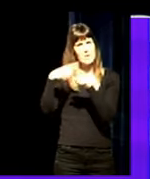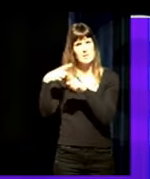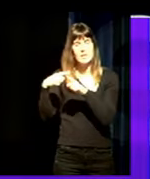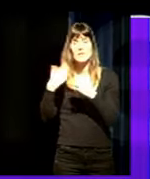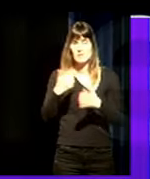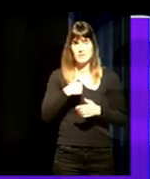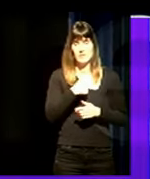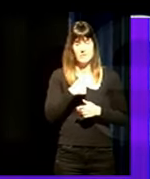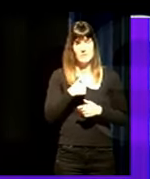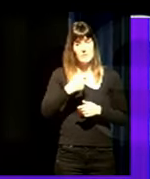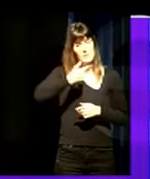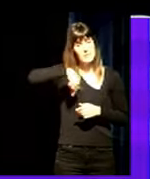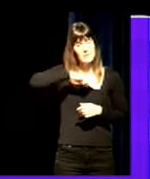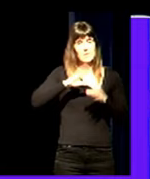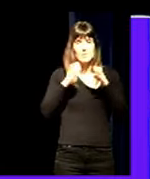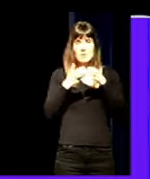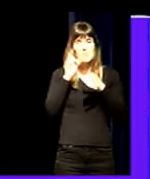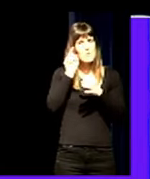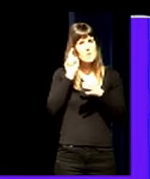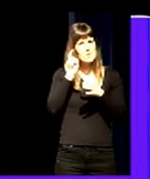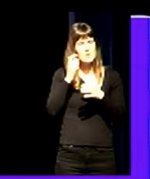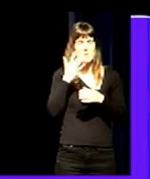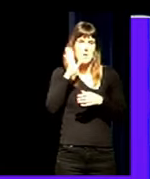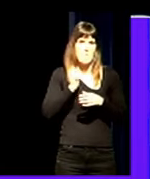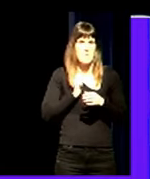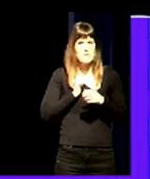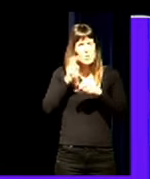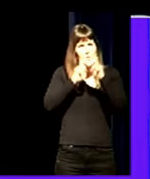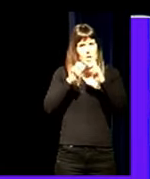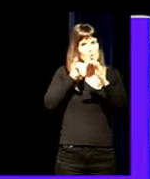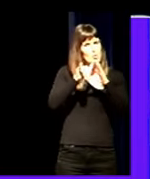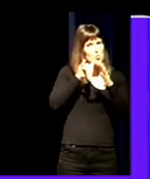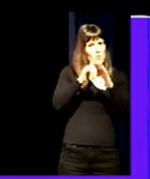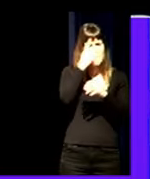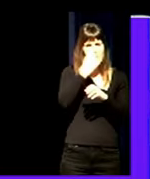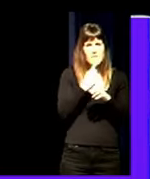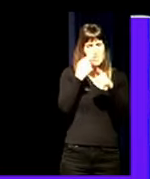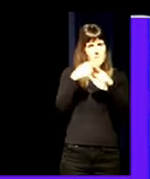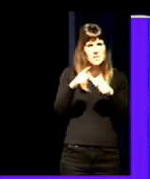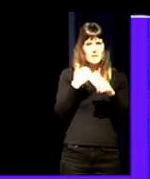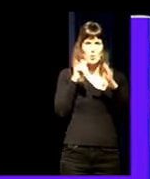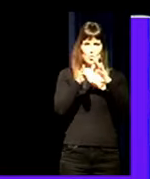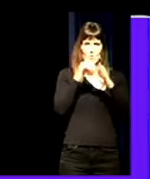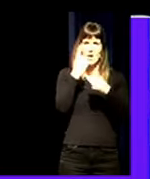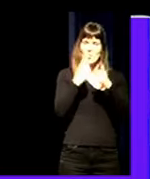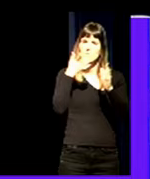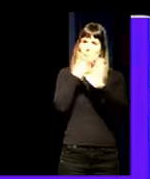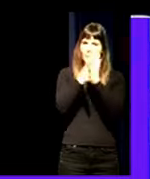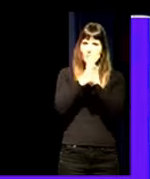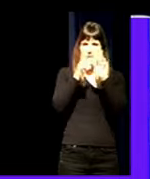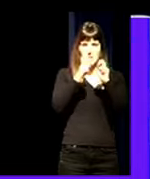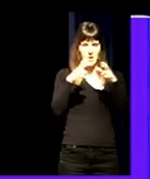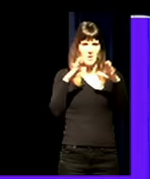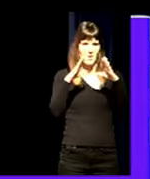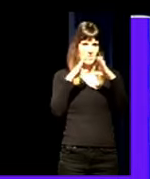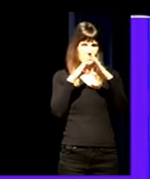Ba, ostras, igual bilatu aldezakete beste lako youtuber, adibidez feminismoari buruz hitz egiten dutenak. Adibidez, arrazismoari buruz hitzik